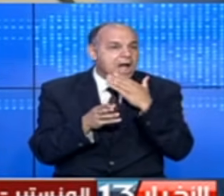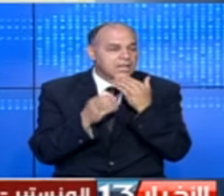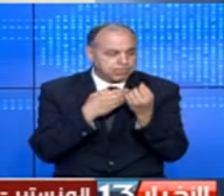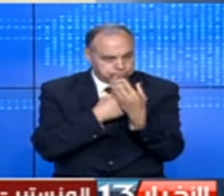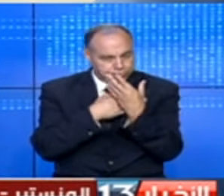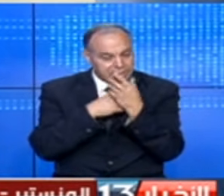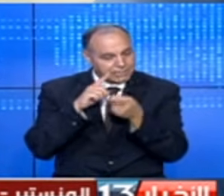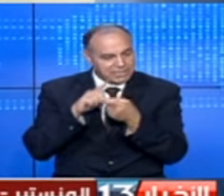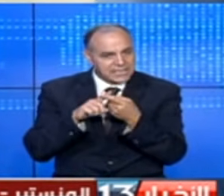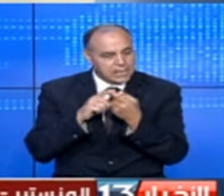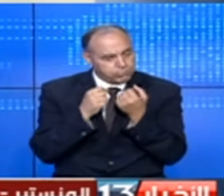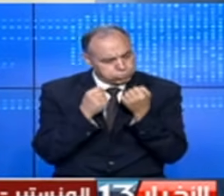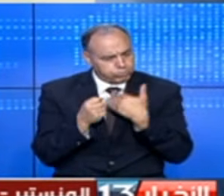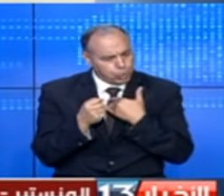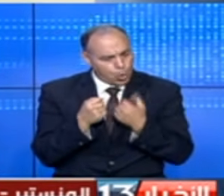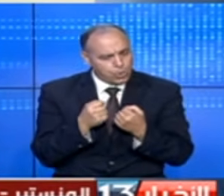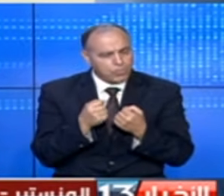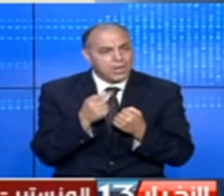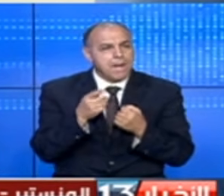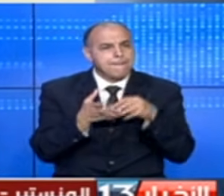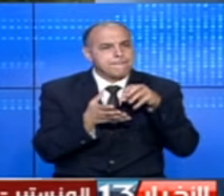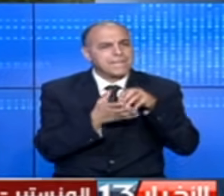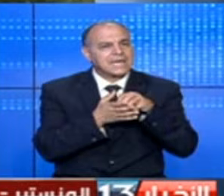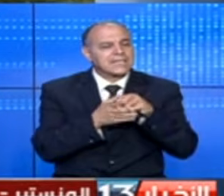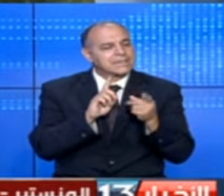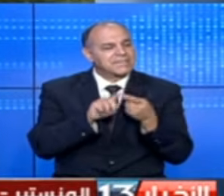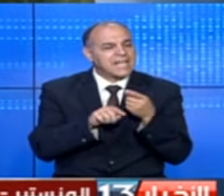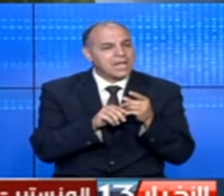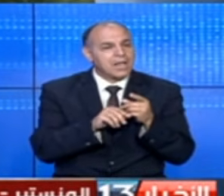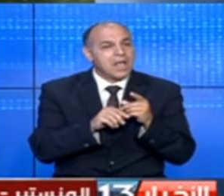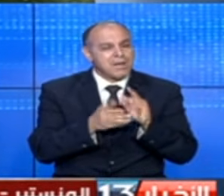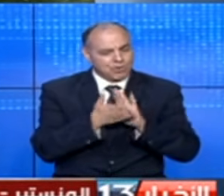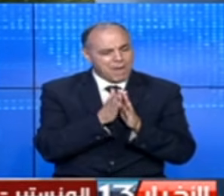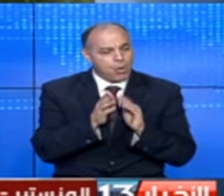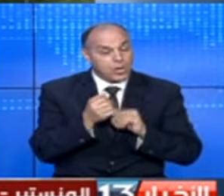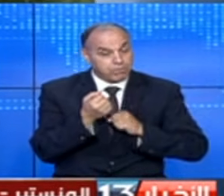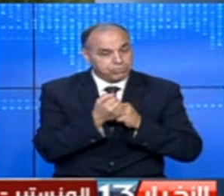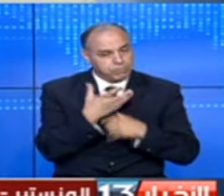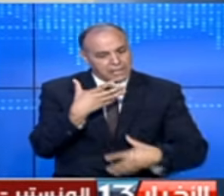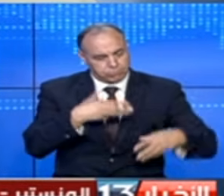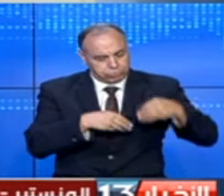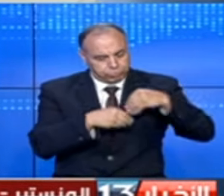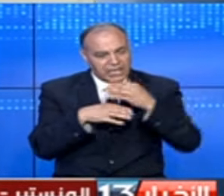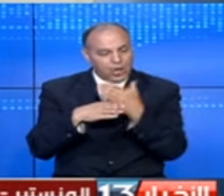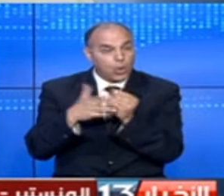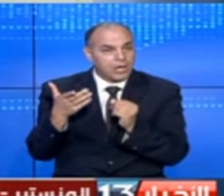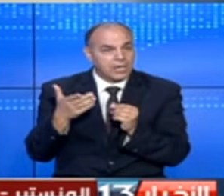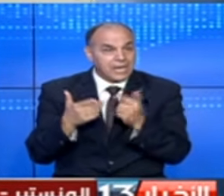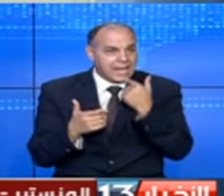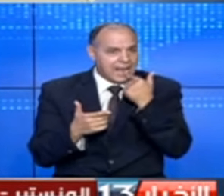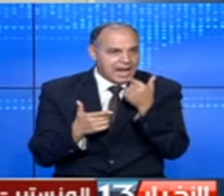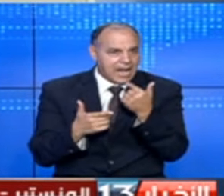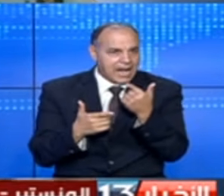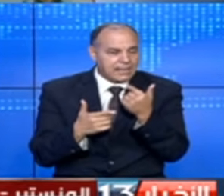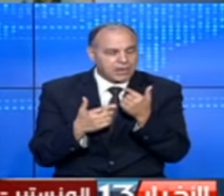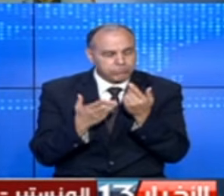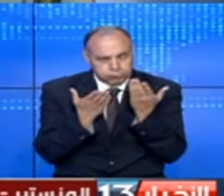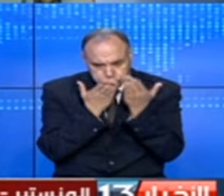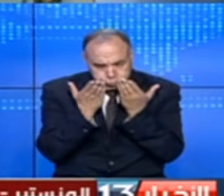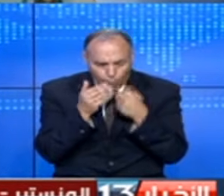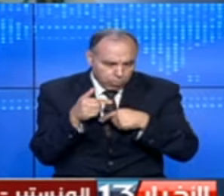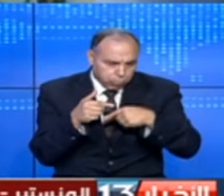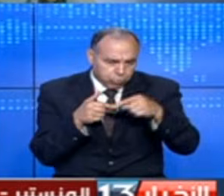تأهيلا مناسبا لقدراته بمركز مختص قبل أن يقع إدماجه بالمدرسة، حيث زاول